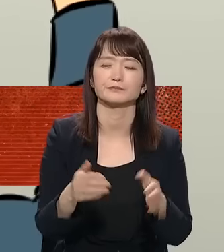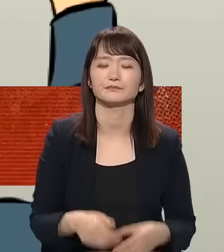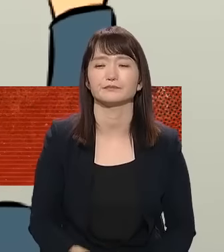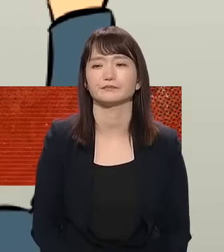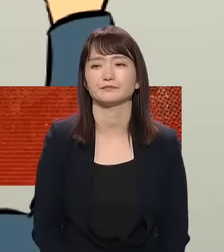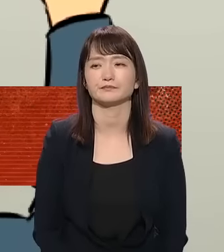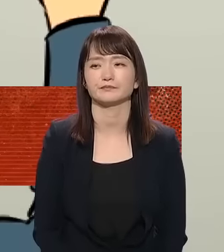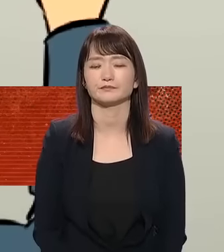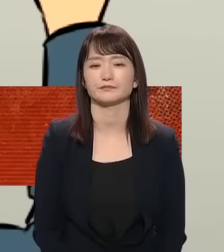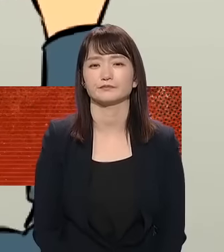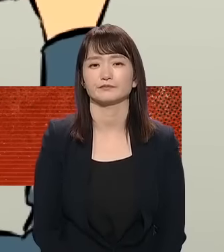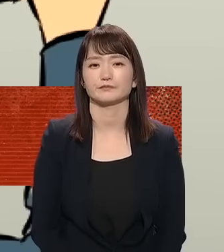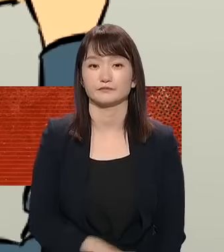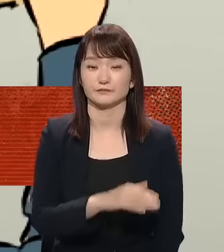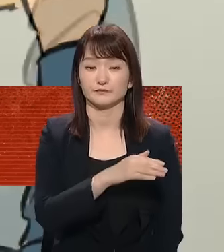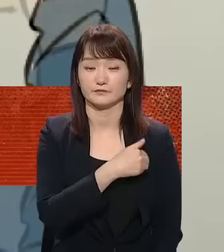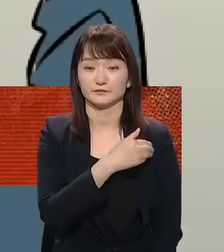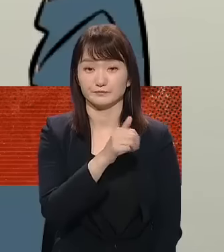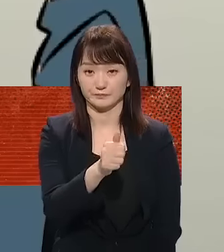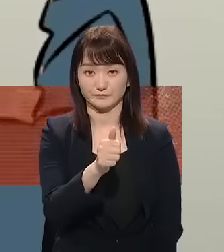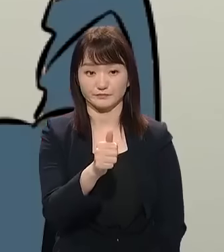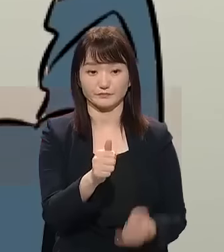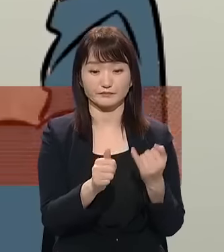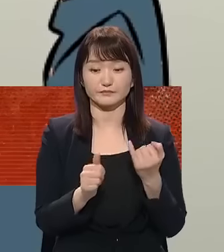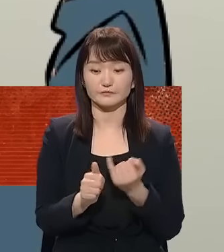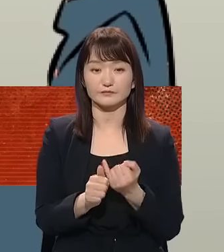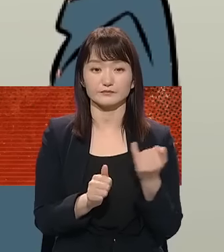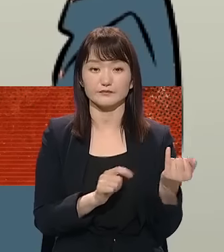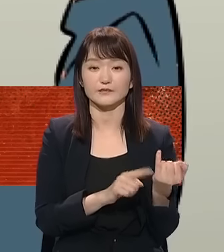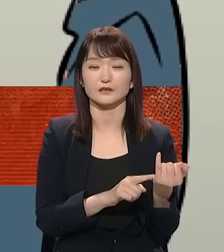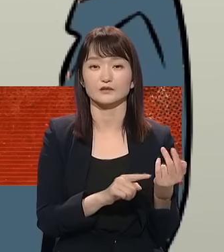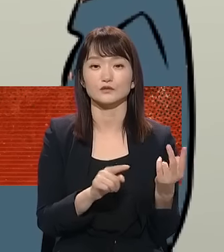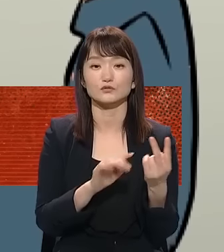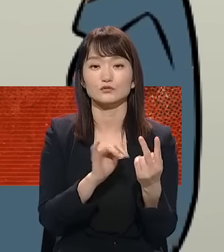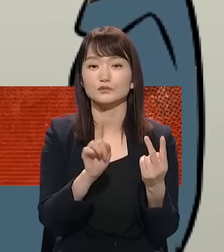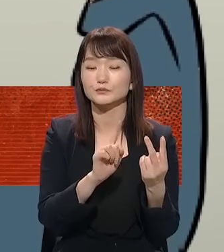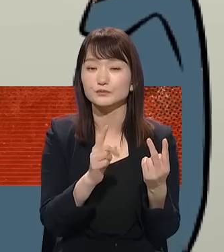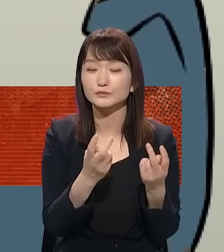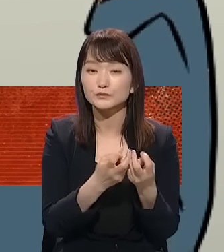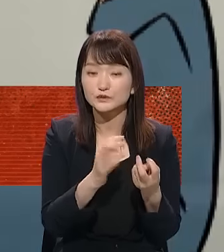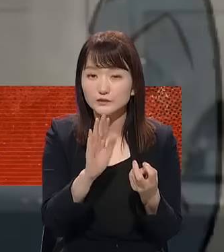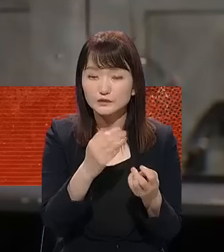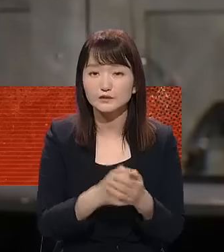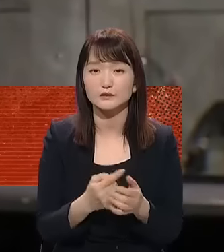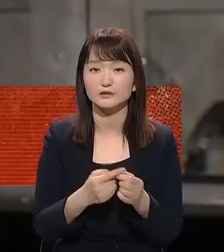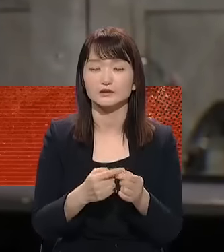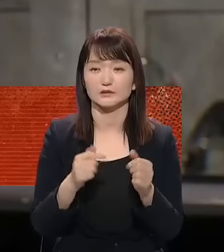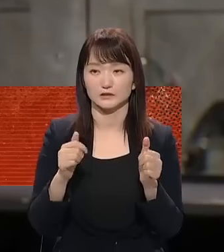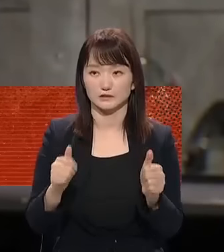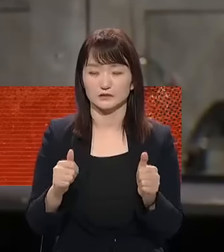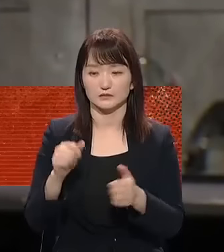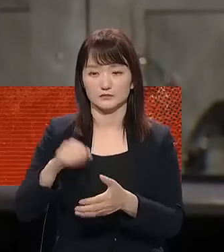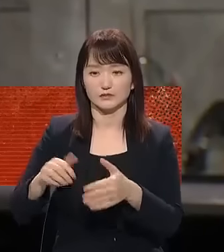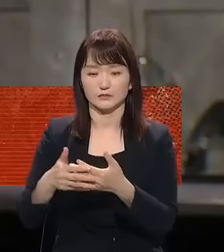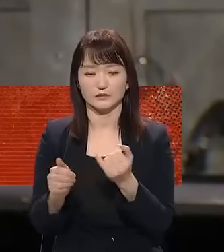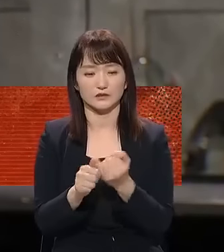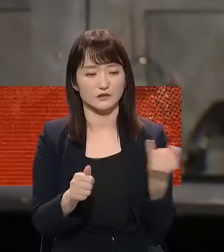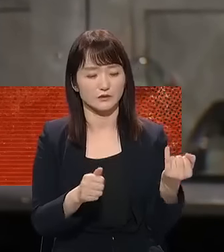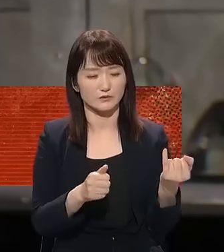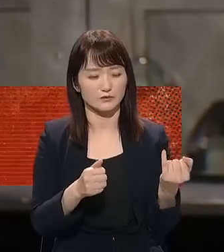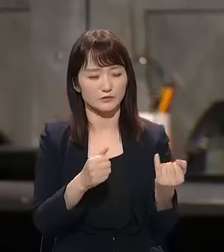박사님이 내연남과 또이 아내 어떻게 됐습니까 자 일심 재판부는 아내에게 선처를 좀